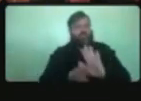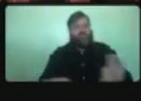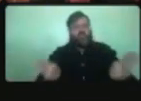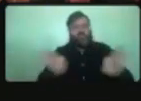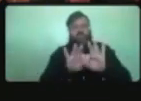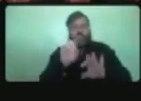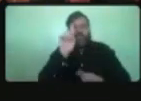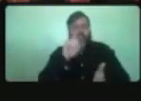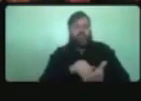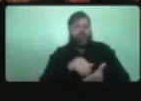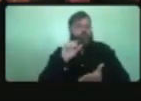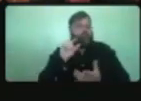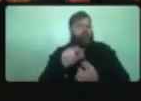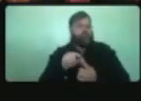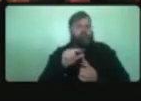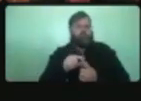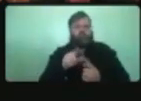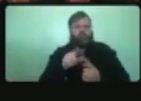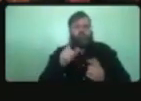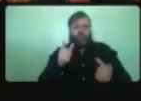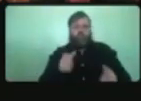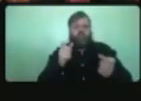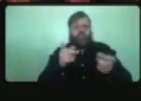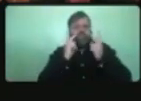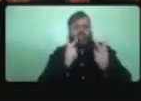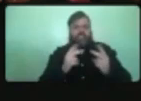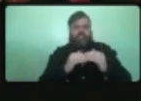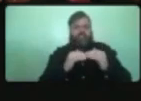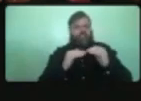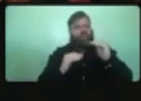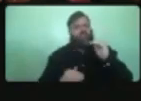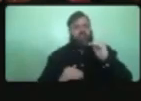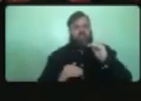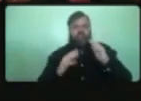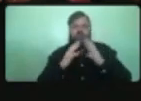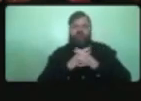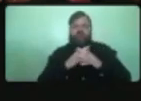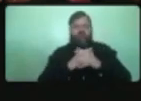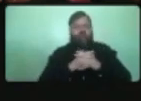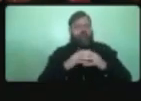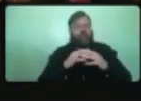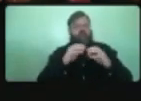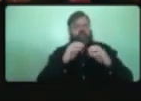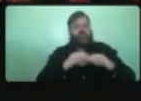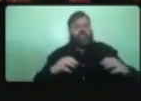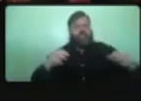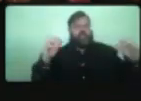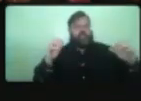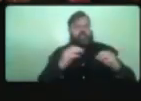Unaona picha ina thamani ya maneno 1000 mbele yako.